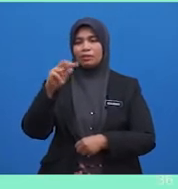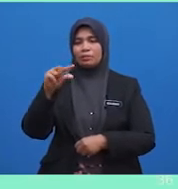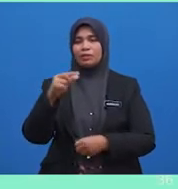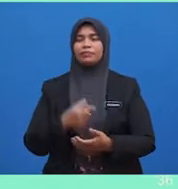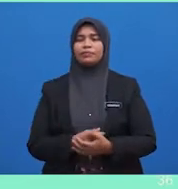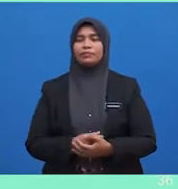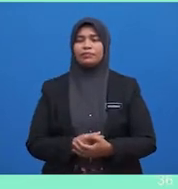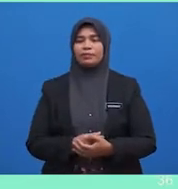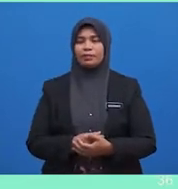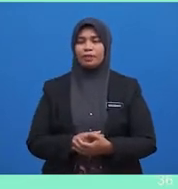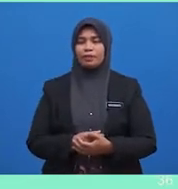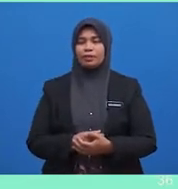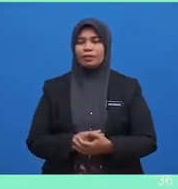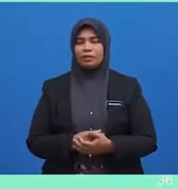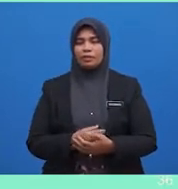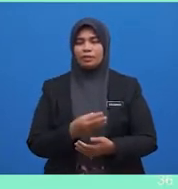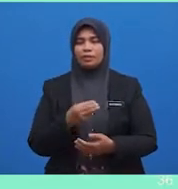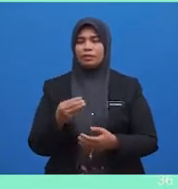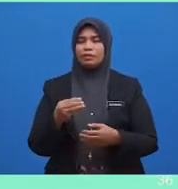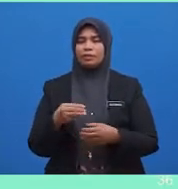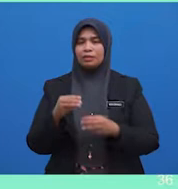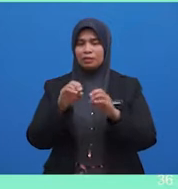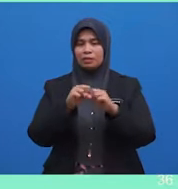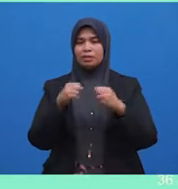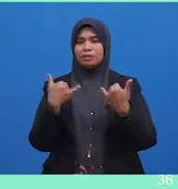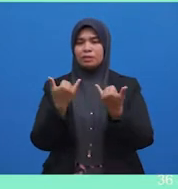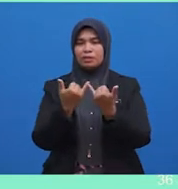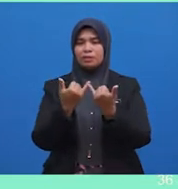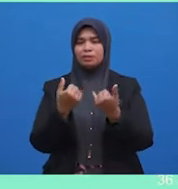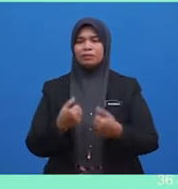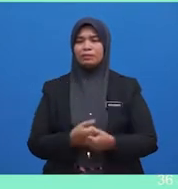Malay Peninsula Pahang Prospecting Companies di Selinsing.